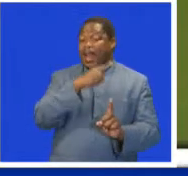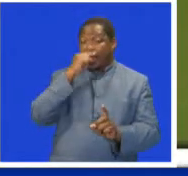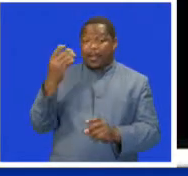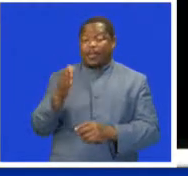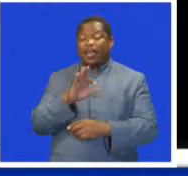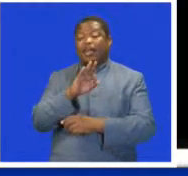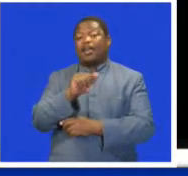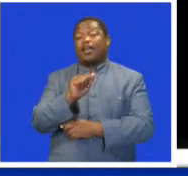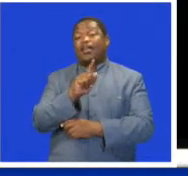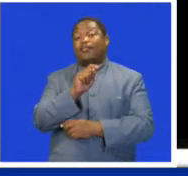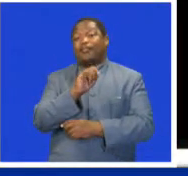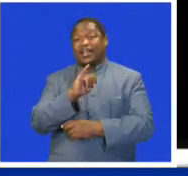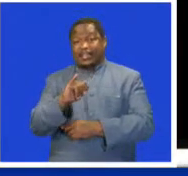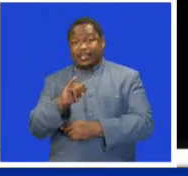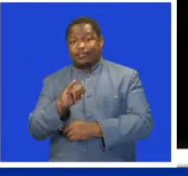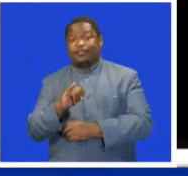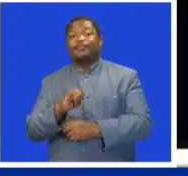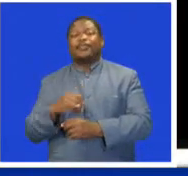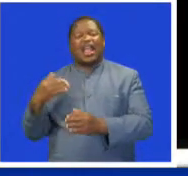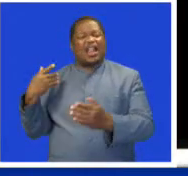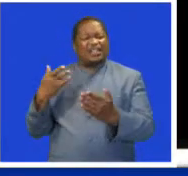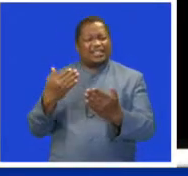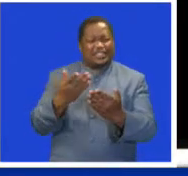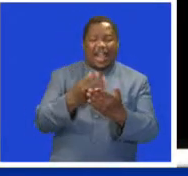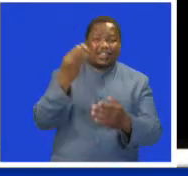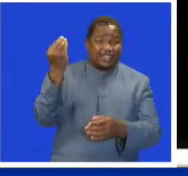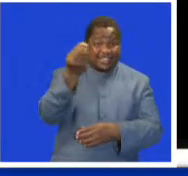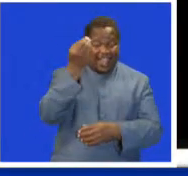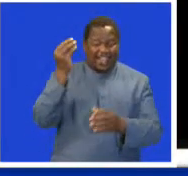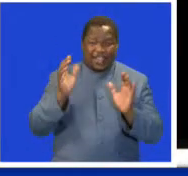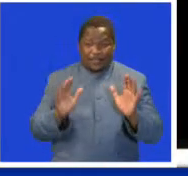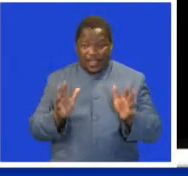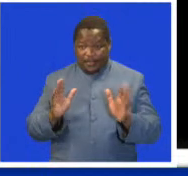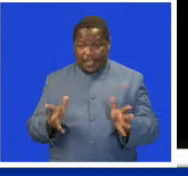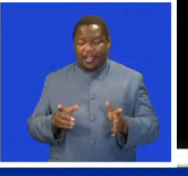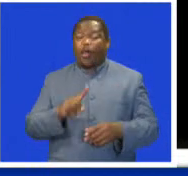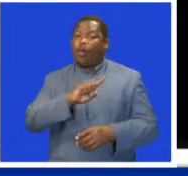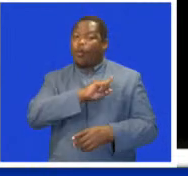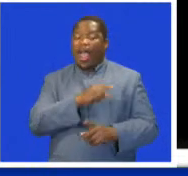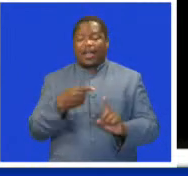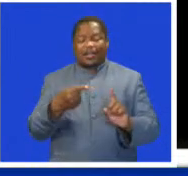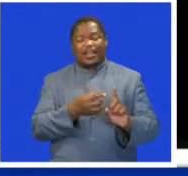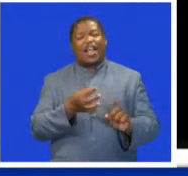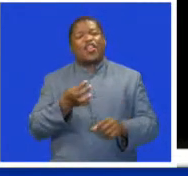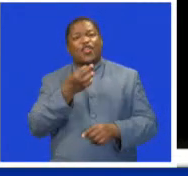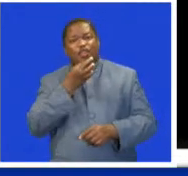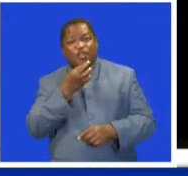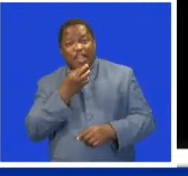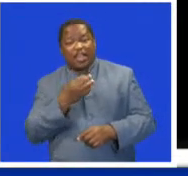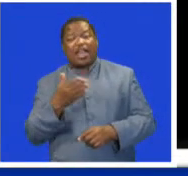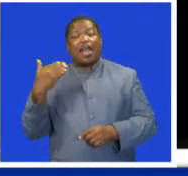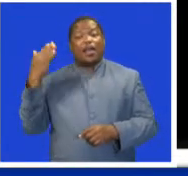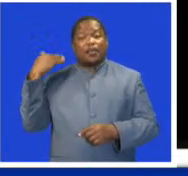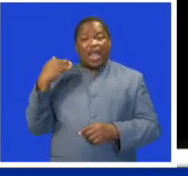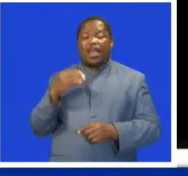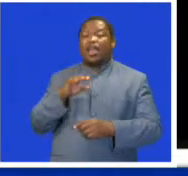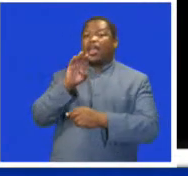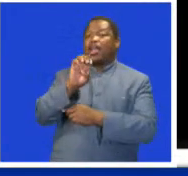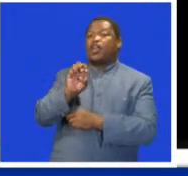ke uphethe lomunye umlando wekuba ngomdlali omncane wekushaya ligoli emidlalweni yeUEFA Champions League, aphinze